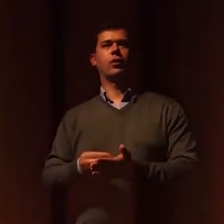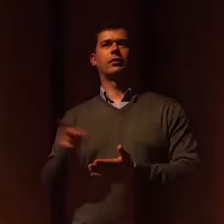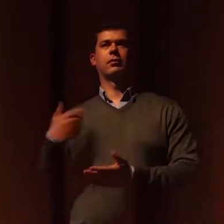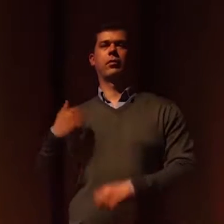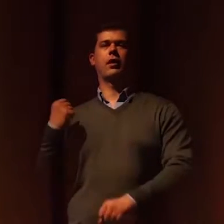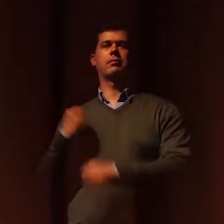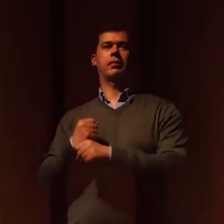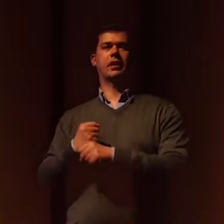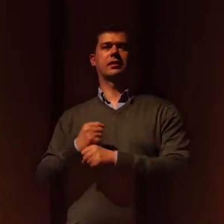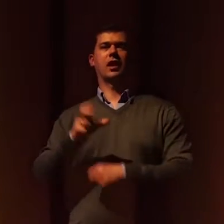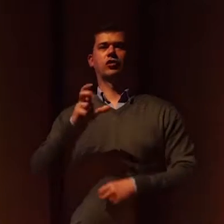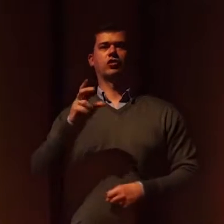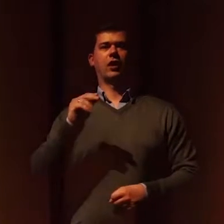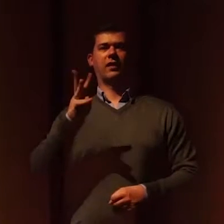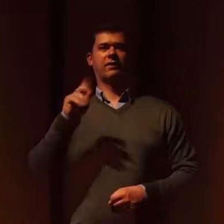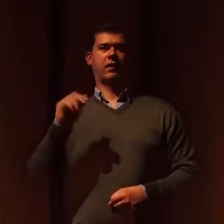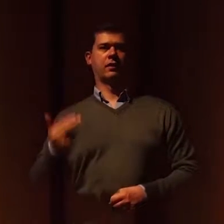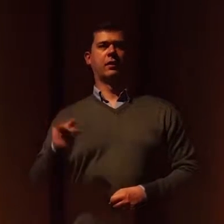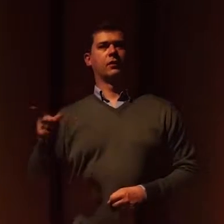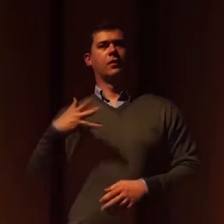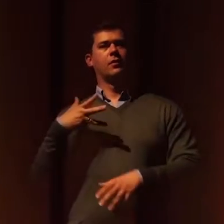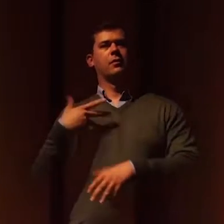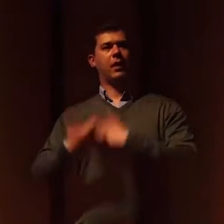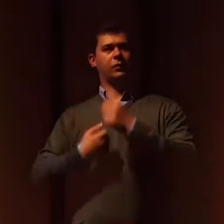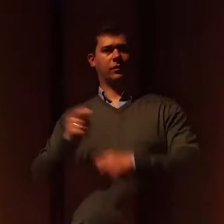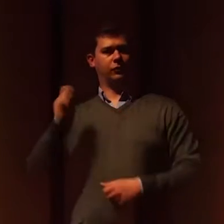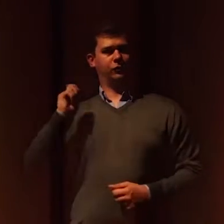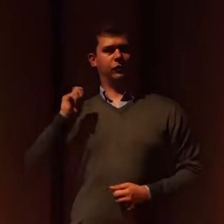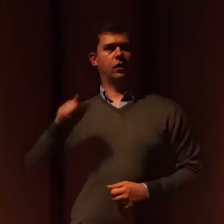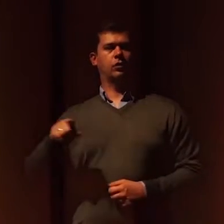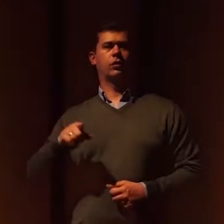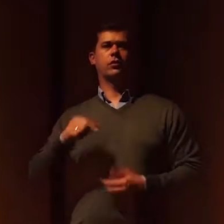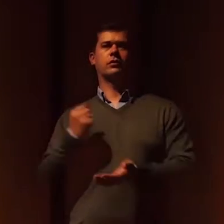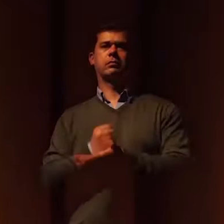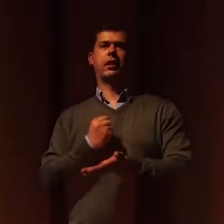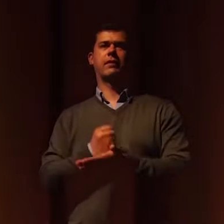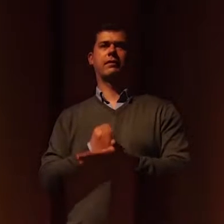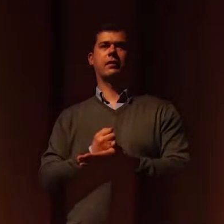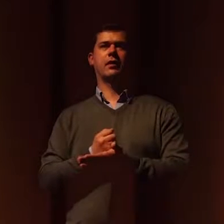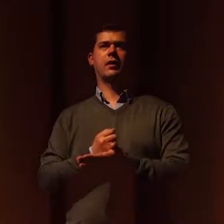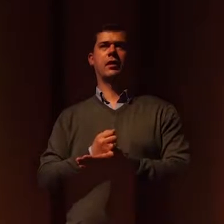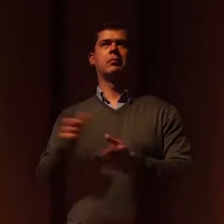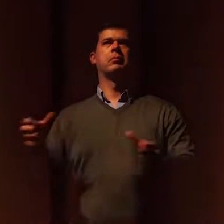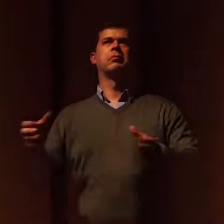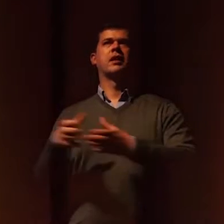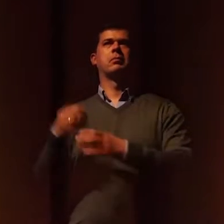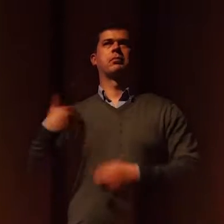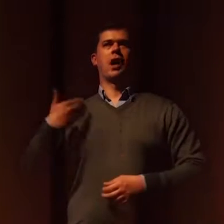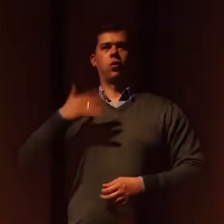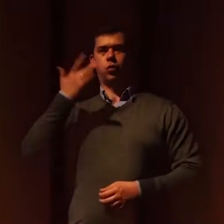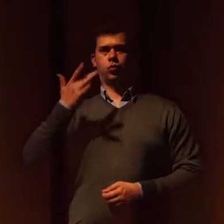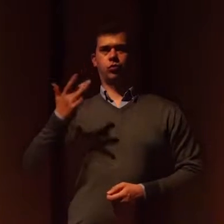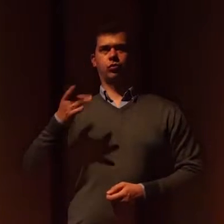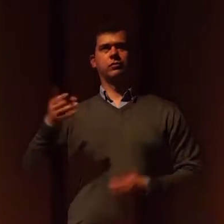pracy pani profesor czykwin która od wielu lat zajmuje się w Polsce sprawą statusu mniejszości białoruskiej